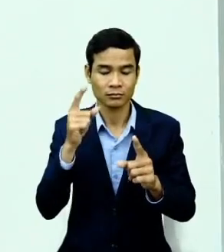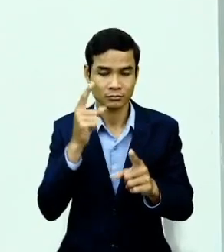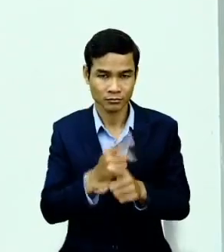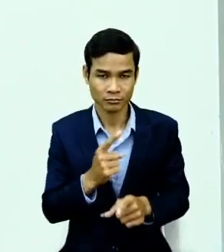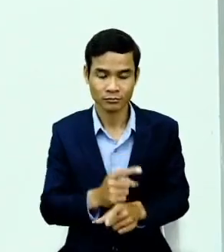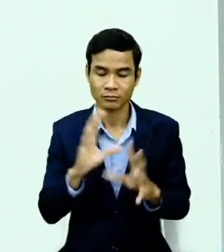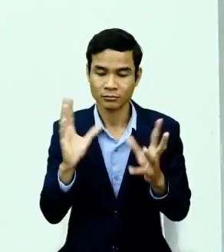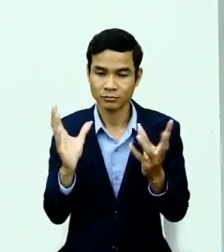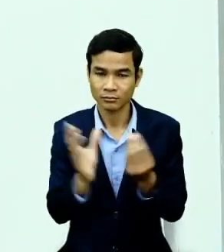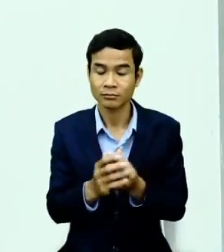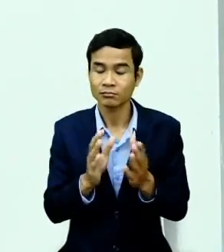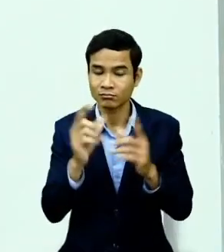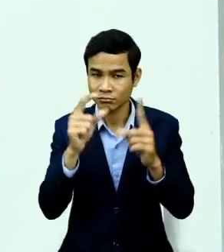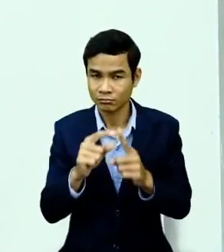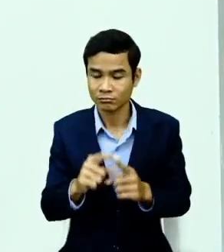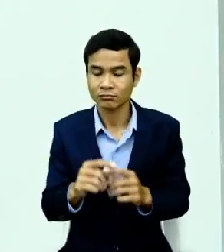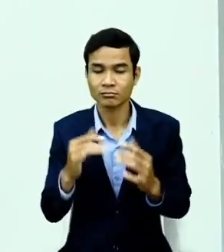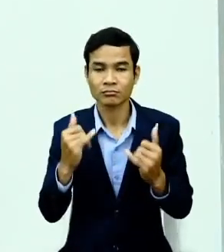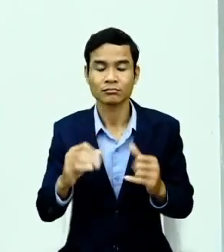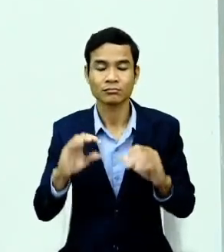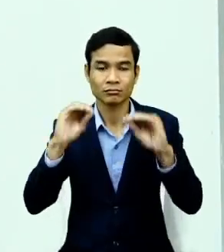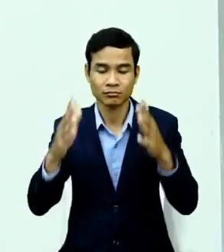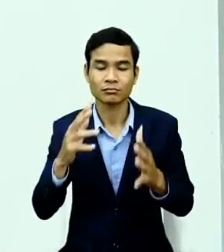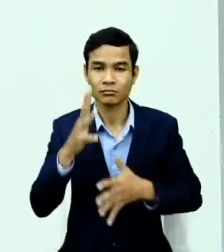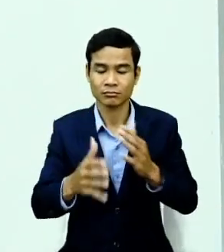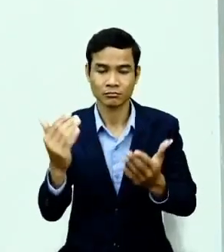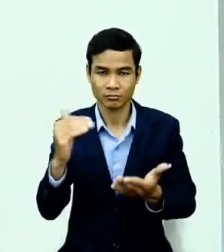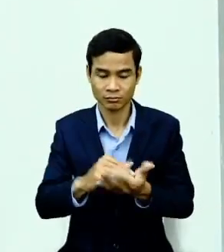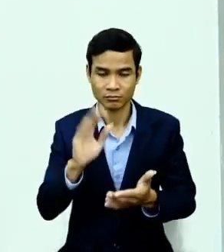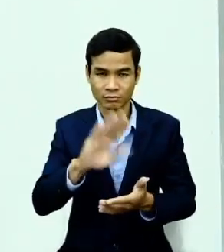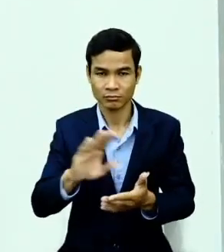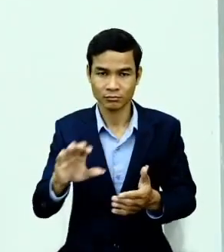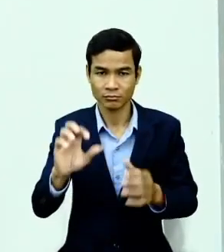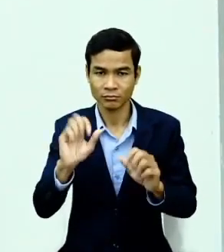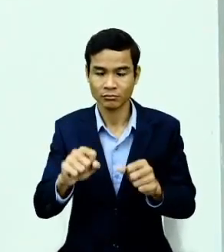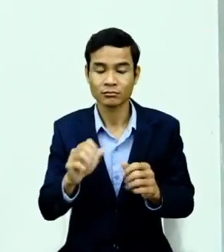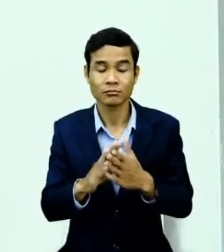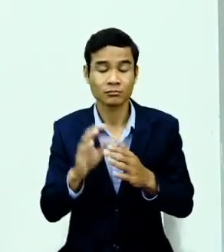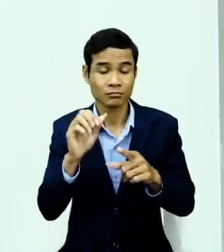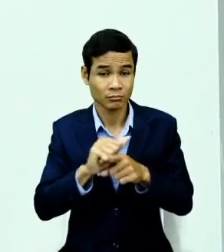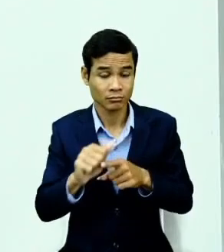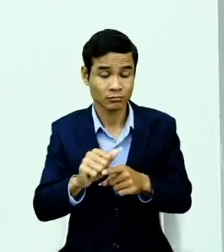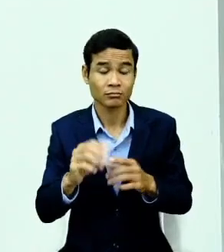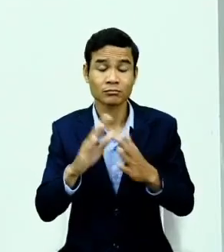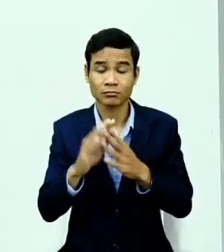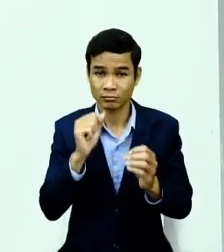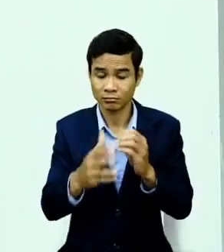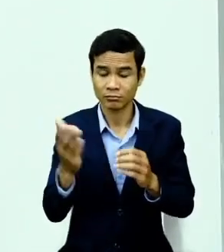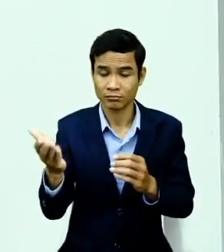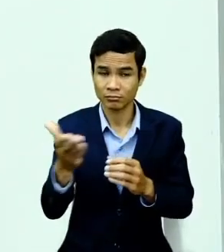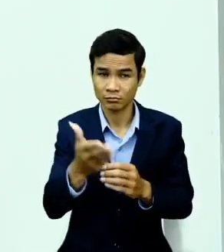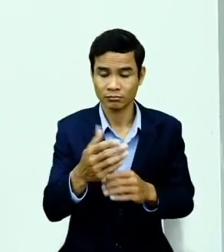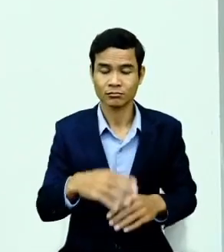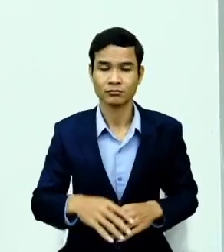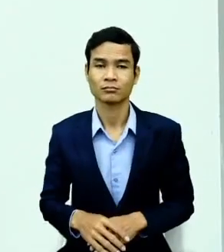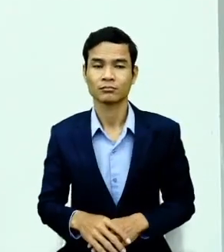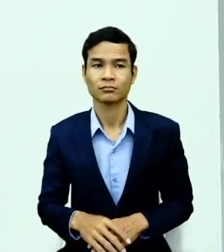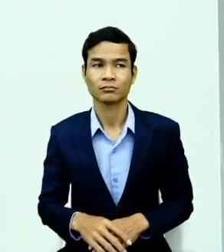ni rùi rò hai. Ở lên này cửa con an mà đòn tiết nè con nè. Con an pi lùm hạt màu vinh con nè. Đó, chập đám.